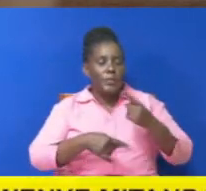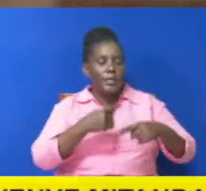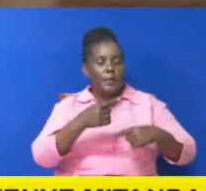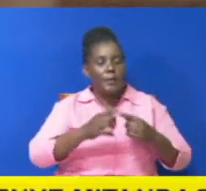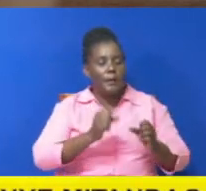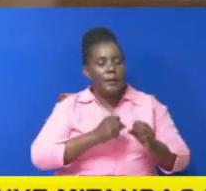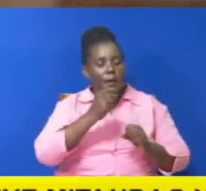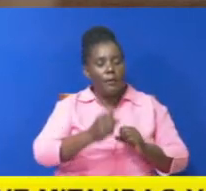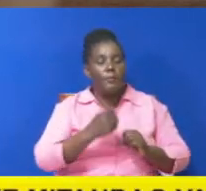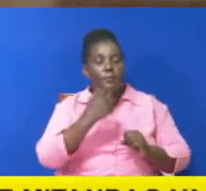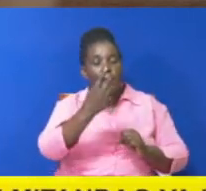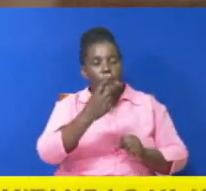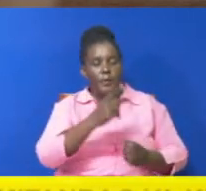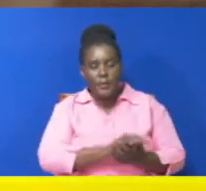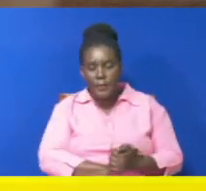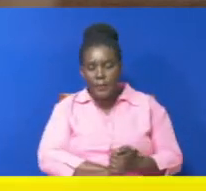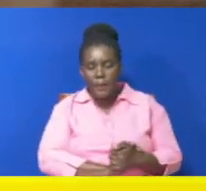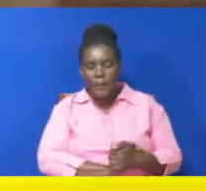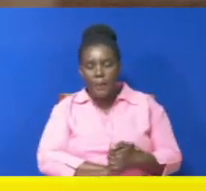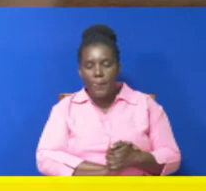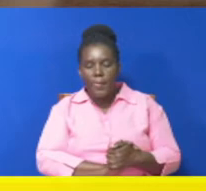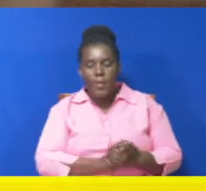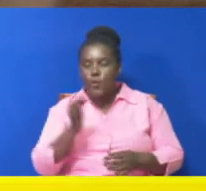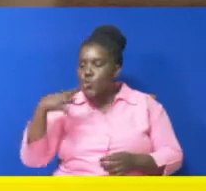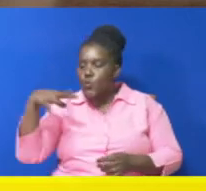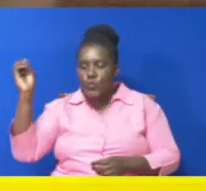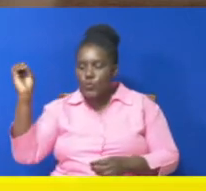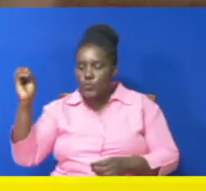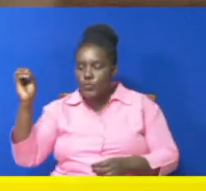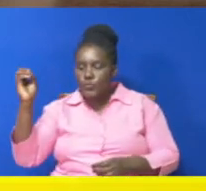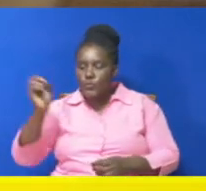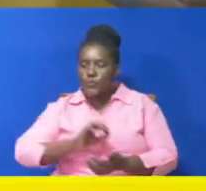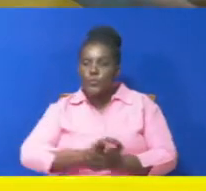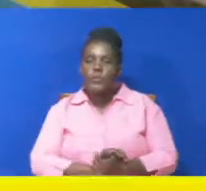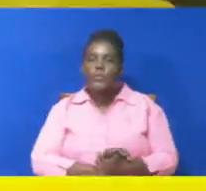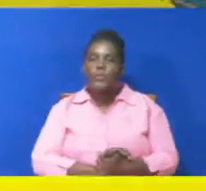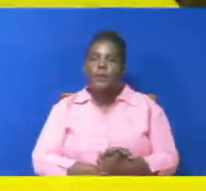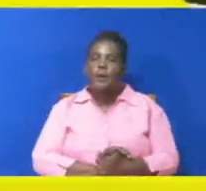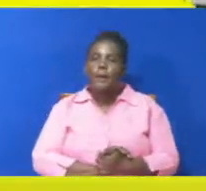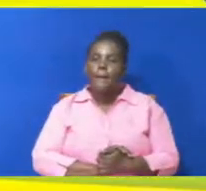pili ambapo ni saa ya pili ya TBC Kioo. Sende bali na luninga yako.